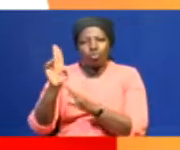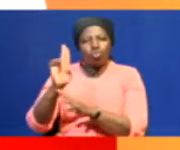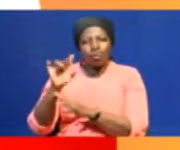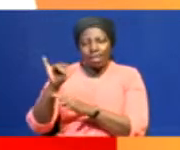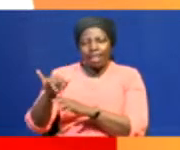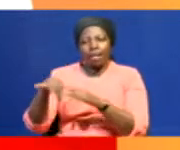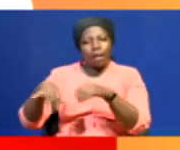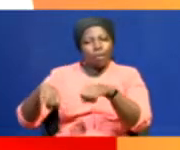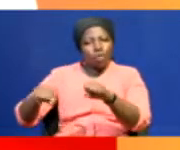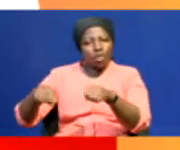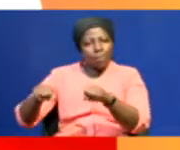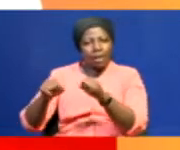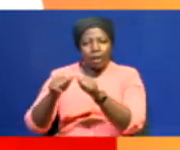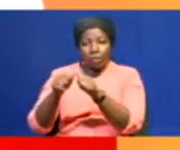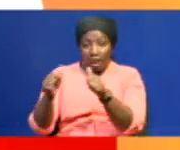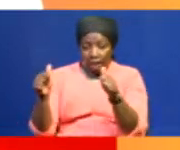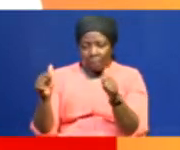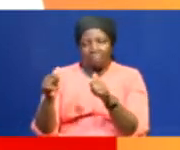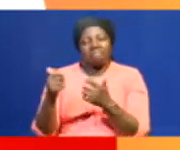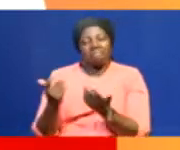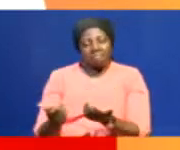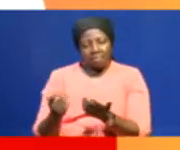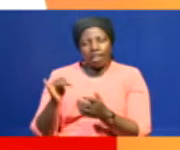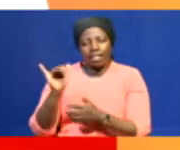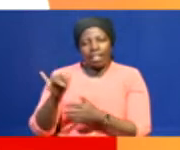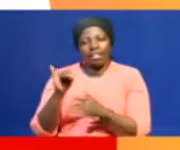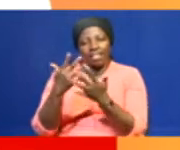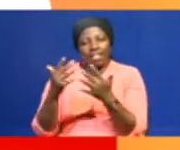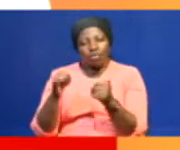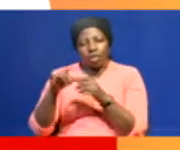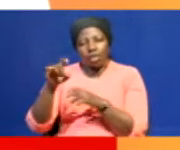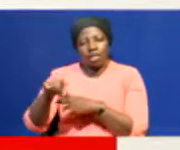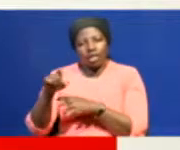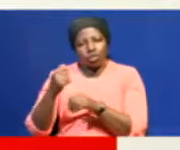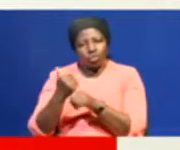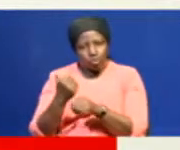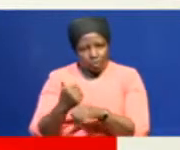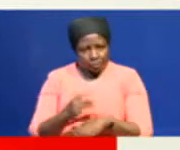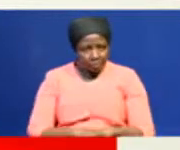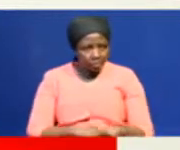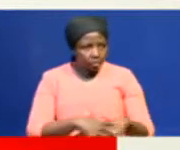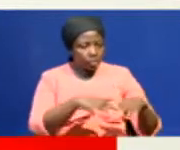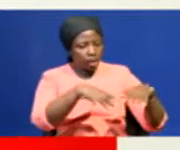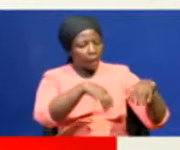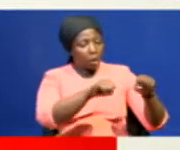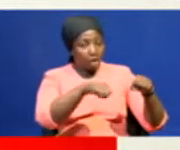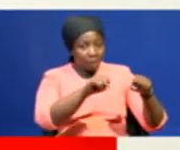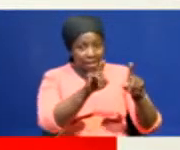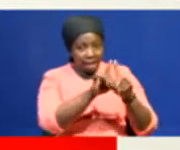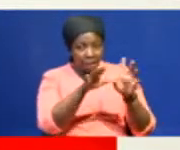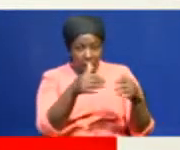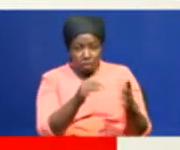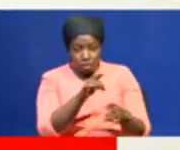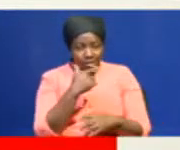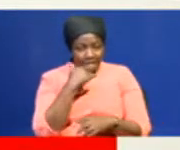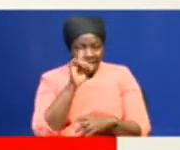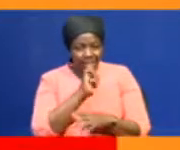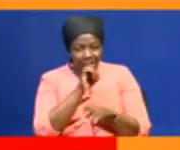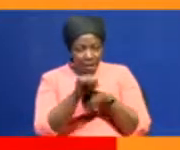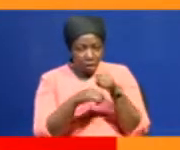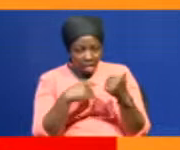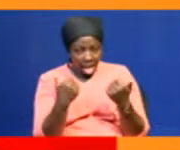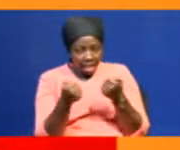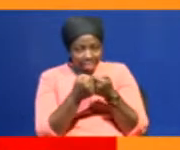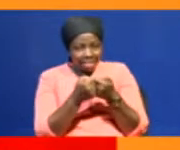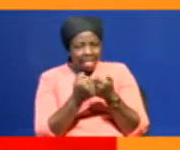pikipiki vizuri na hizo ndio vitu yenye tunafaa tufanye sasa. Pikipiki ulivyotaja tu swala la ajali, pikipiki